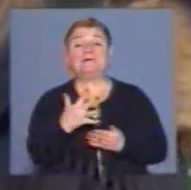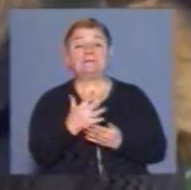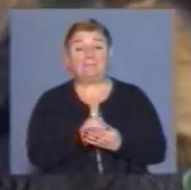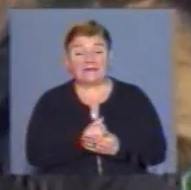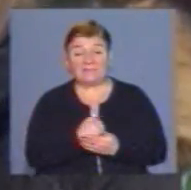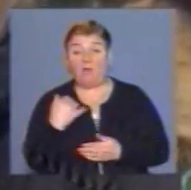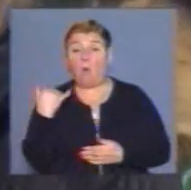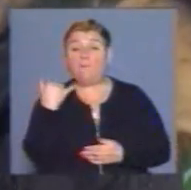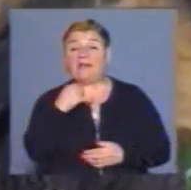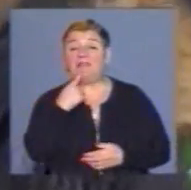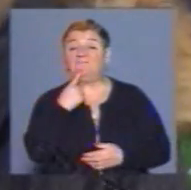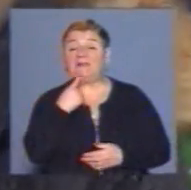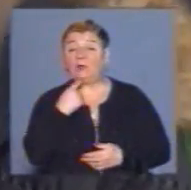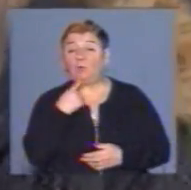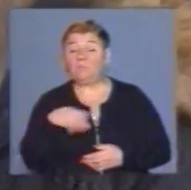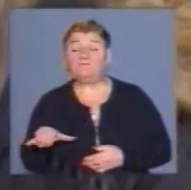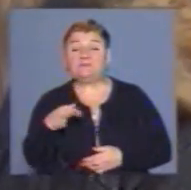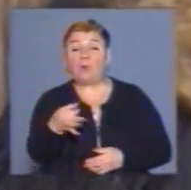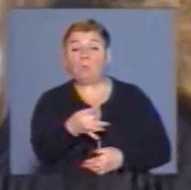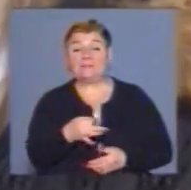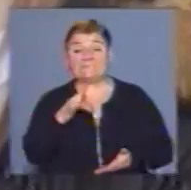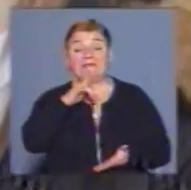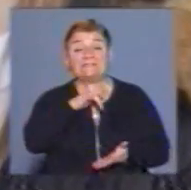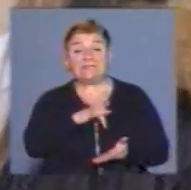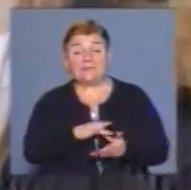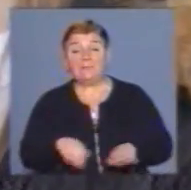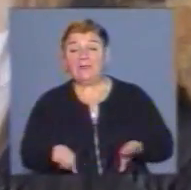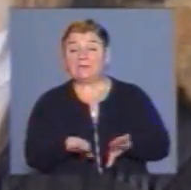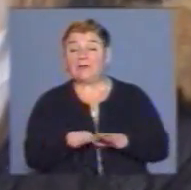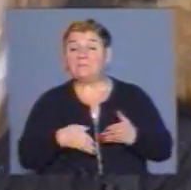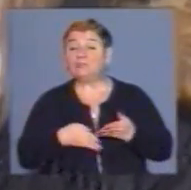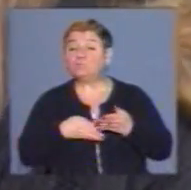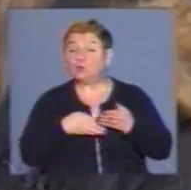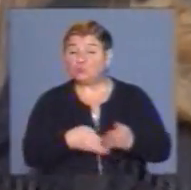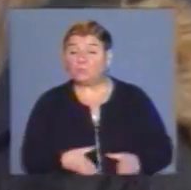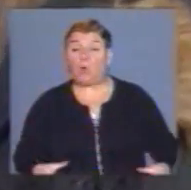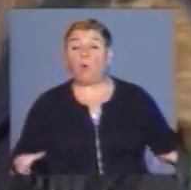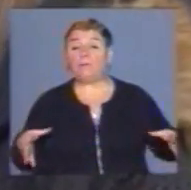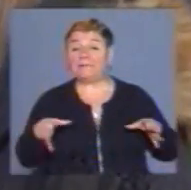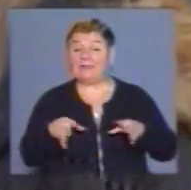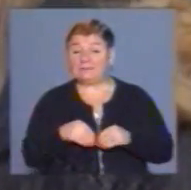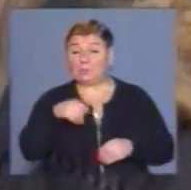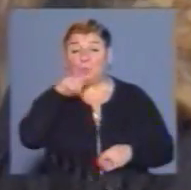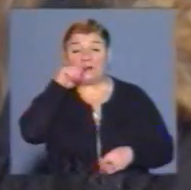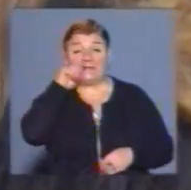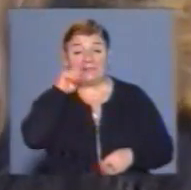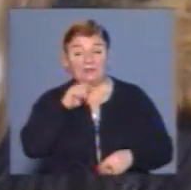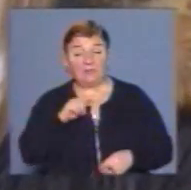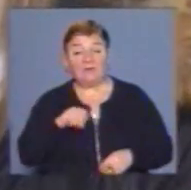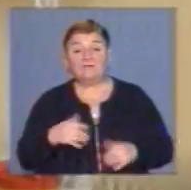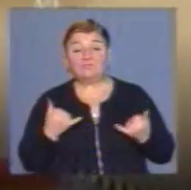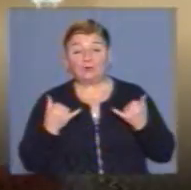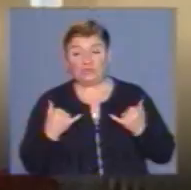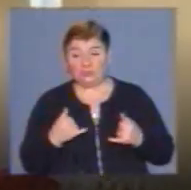переливання крові у всіх обласних центрах, і от таким способом об'єднати Україну, адже День Соборності